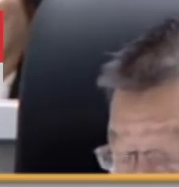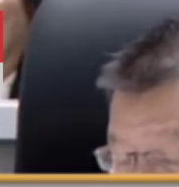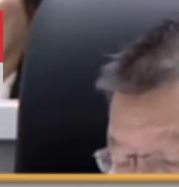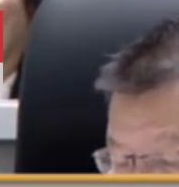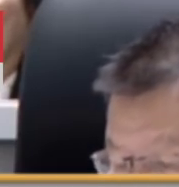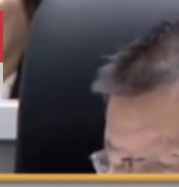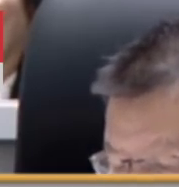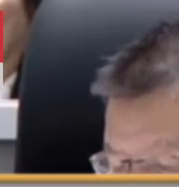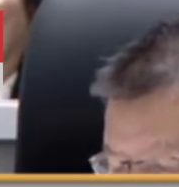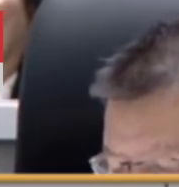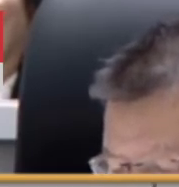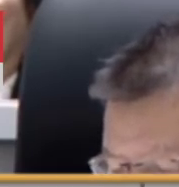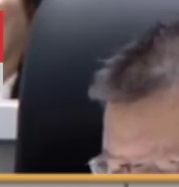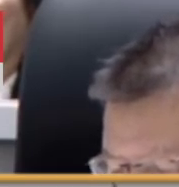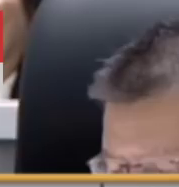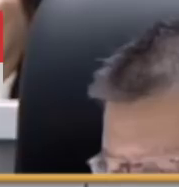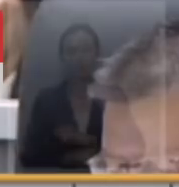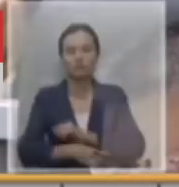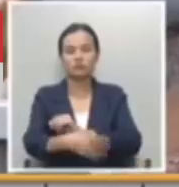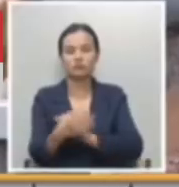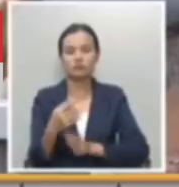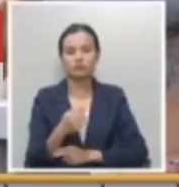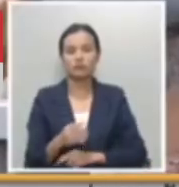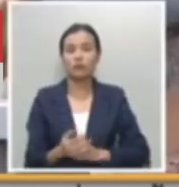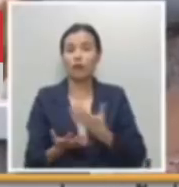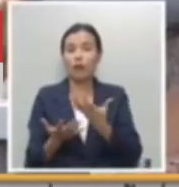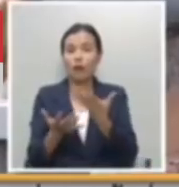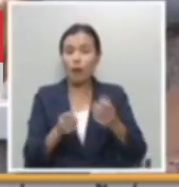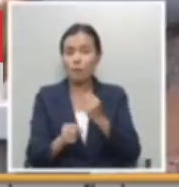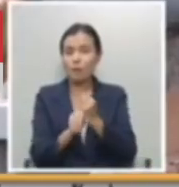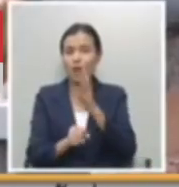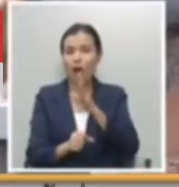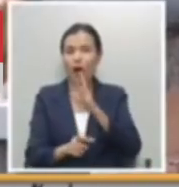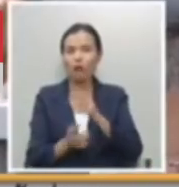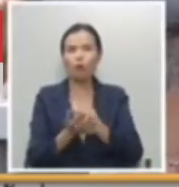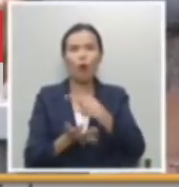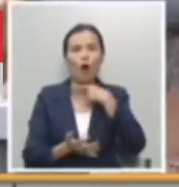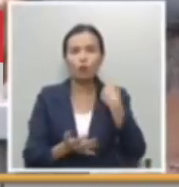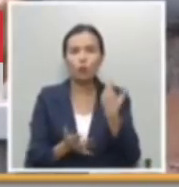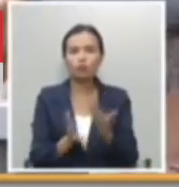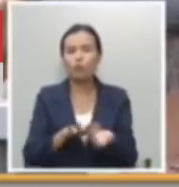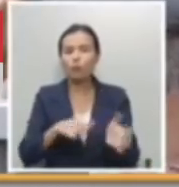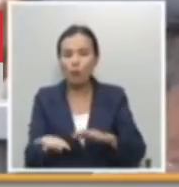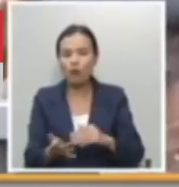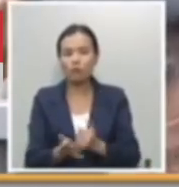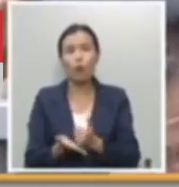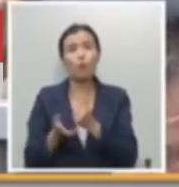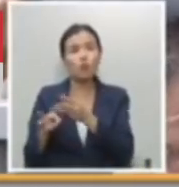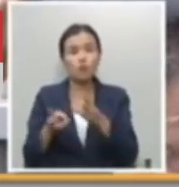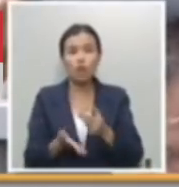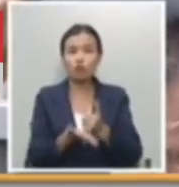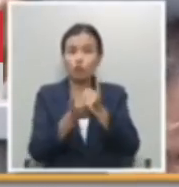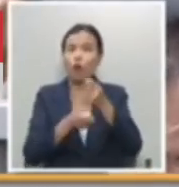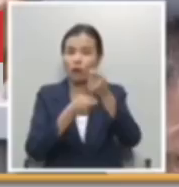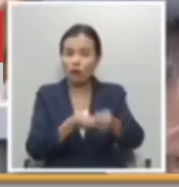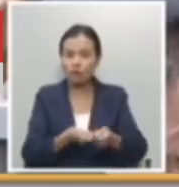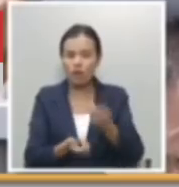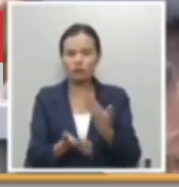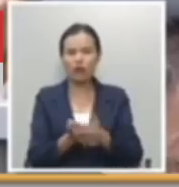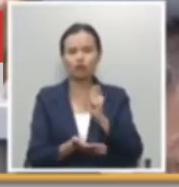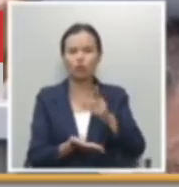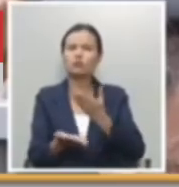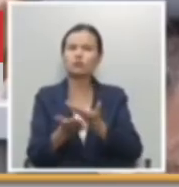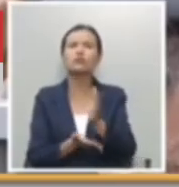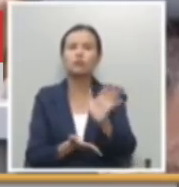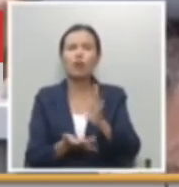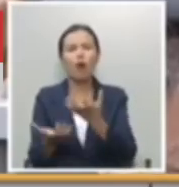อ่ะ 5-6 ปีมันเจ๊งจนหมดเนื้อหมดตัวกันแล้วไม่พูดเลยนี่ไงวิธีช่วยเกษตรต่อไปนี้อย่าเอาเงินสดไปซื้อ